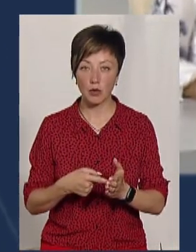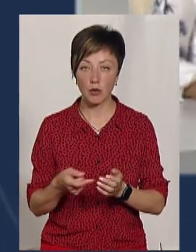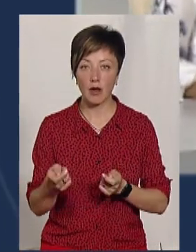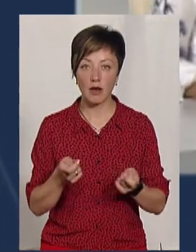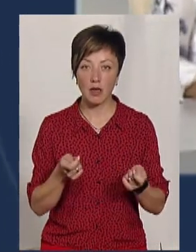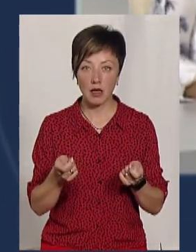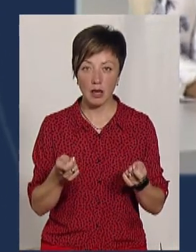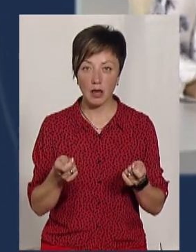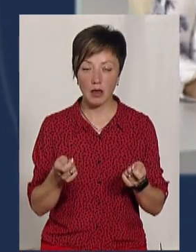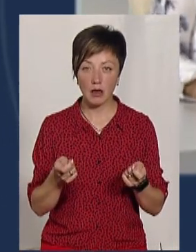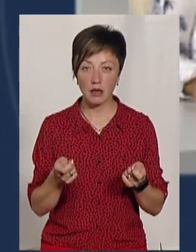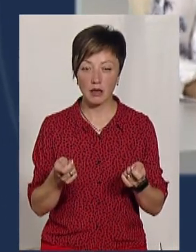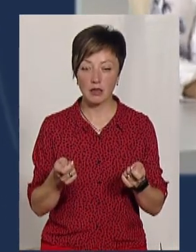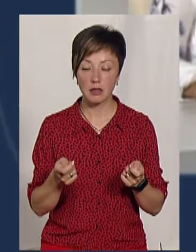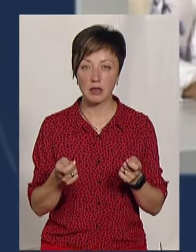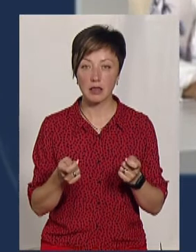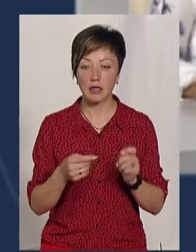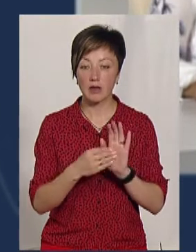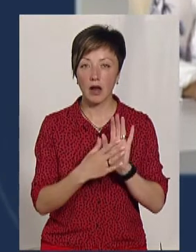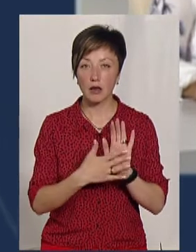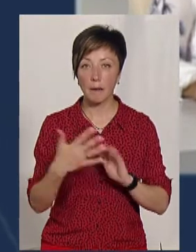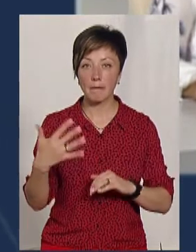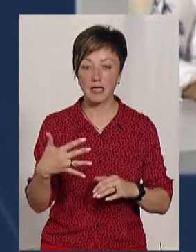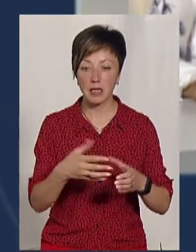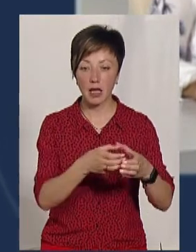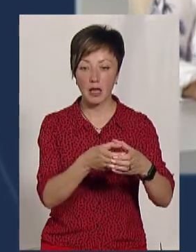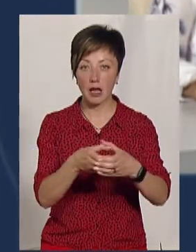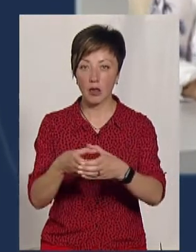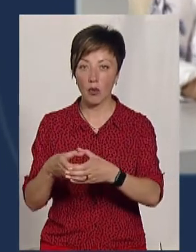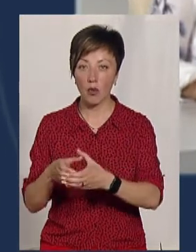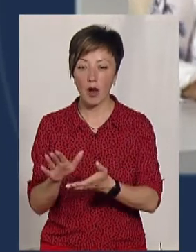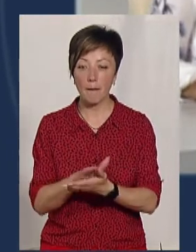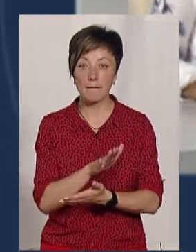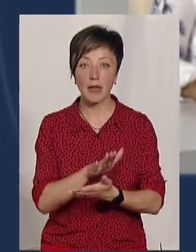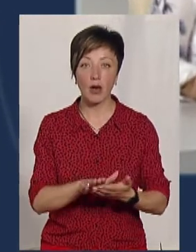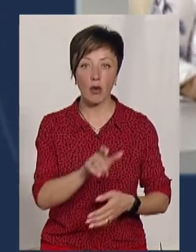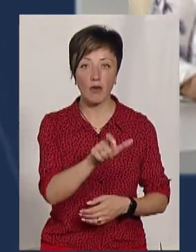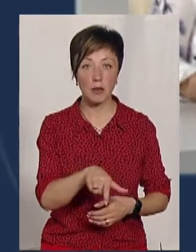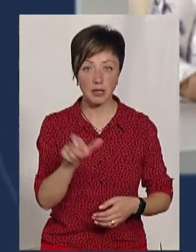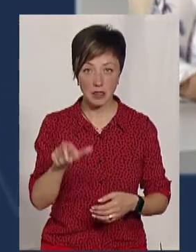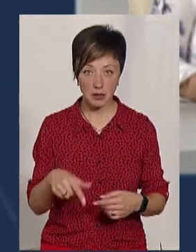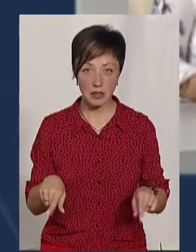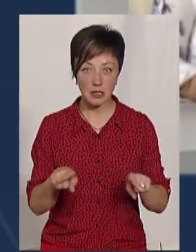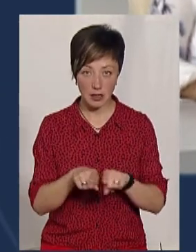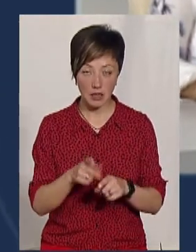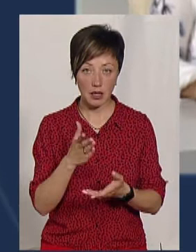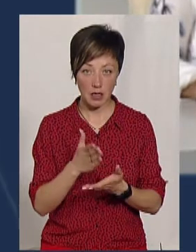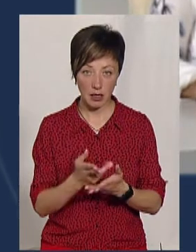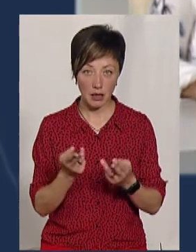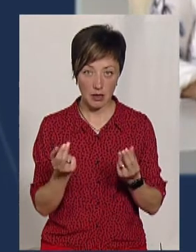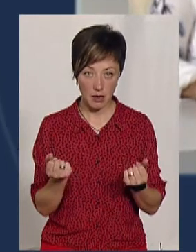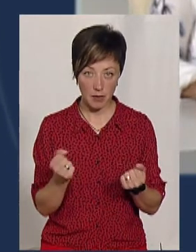міського управління зазначено 50 категорій пільгових пасажирів. Їх саме стільки і є,